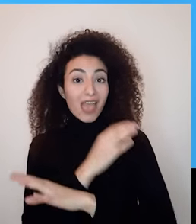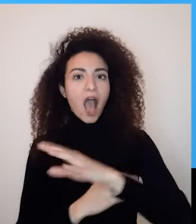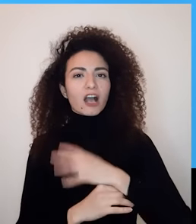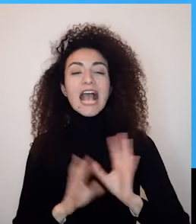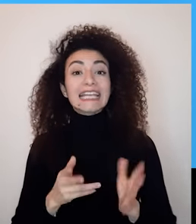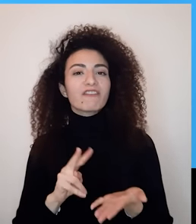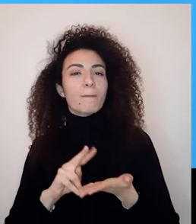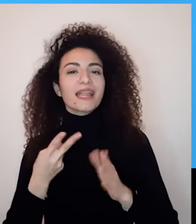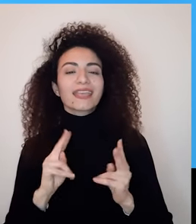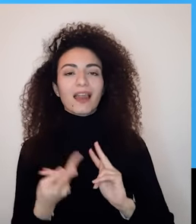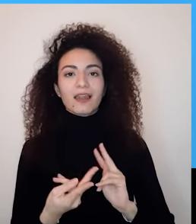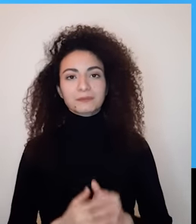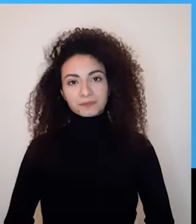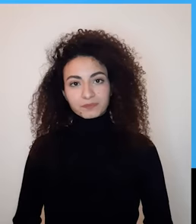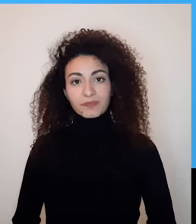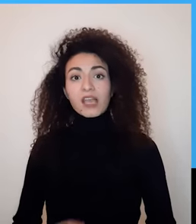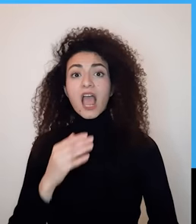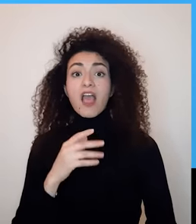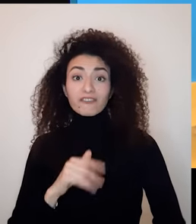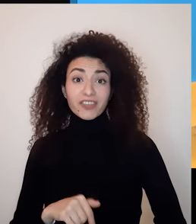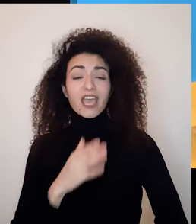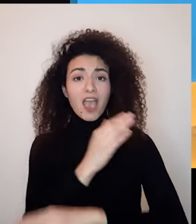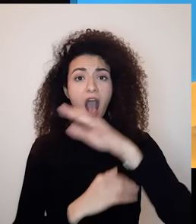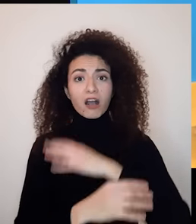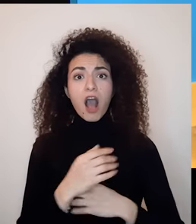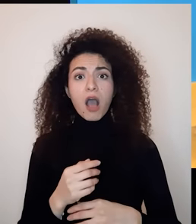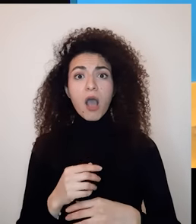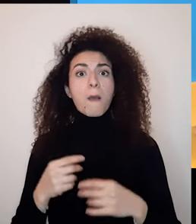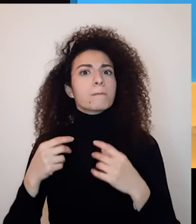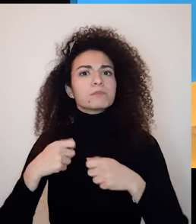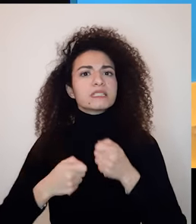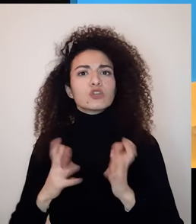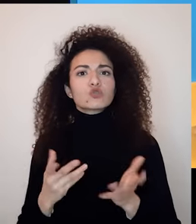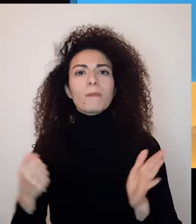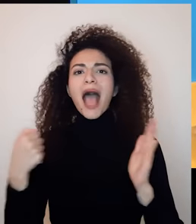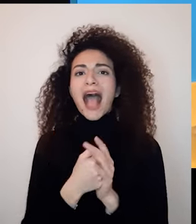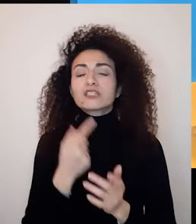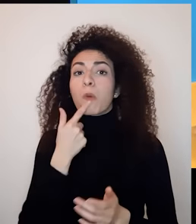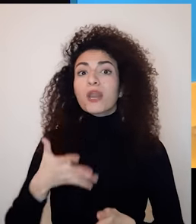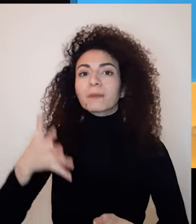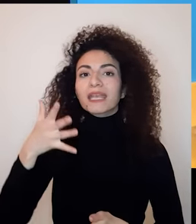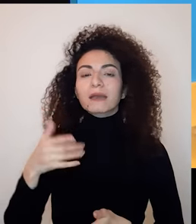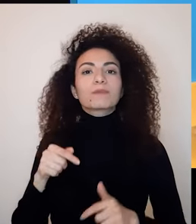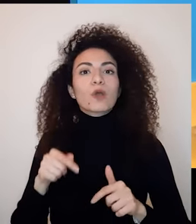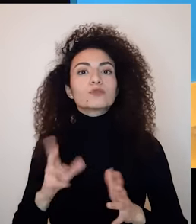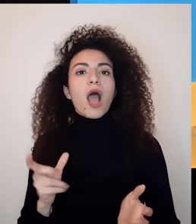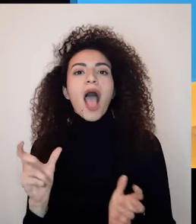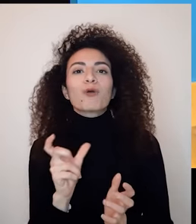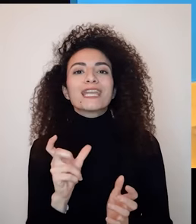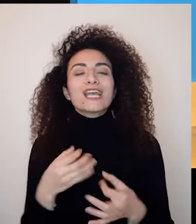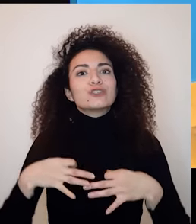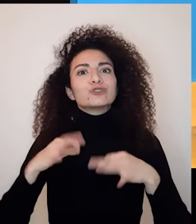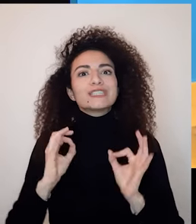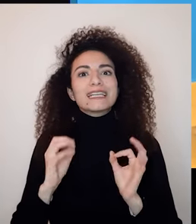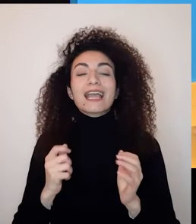بدائل للمحدودية الجسدية يلي ممكن تكون موجودة. طبعا الإعاقة ممكن تحدث بعمر كبير نتيجة حادث أو مرض معين،